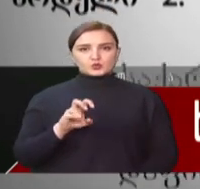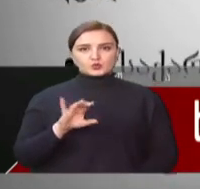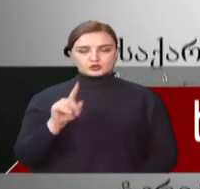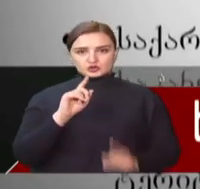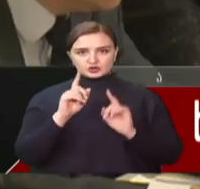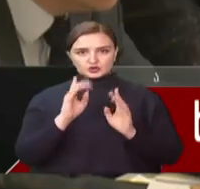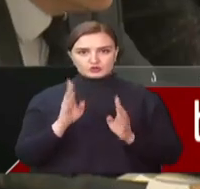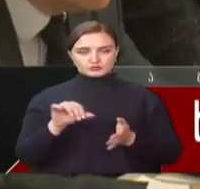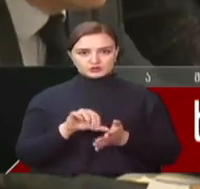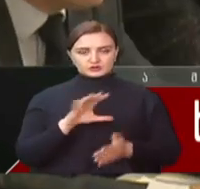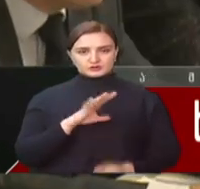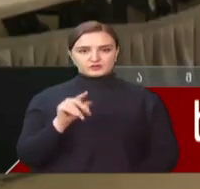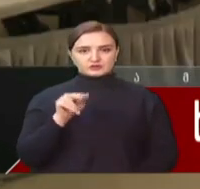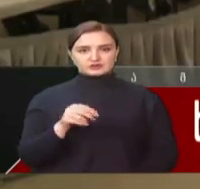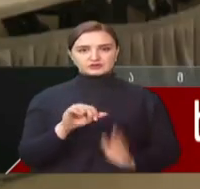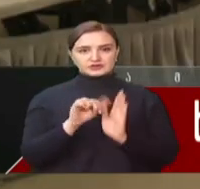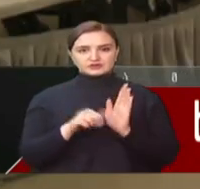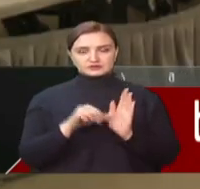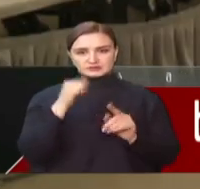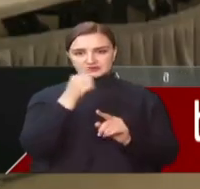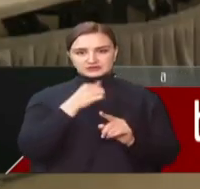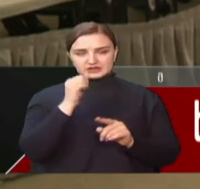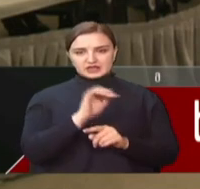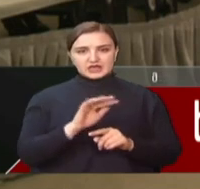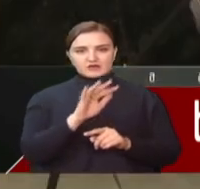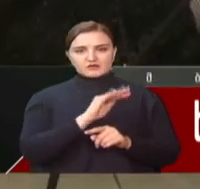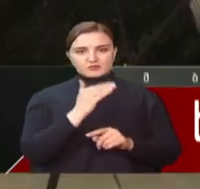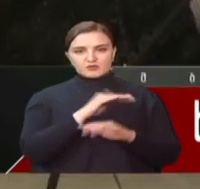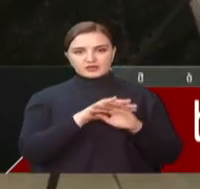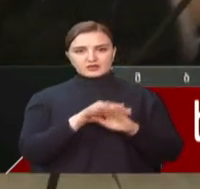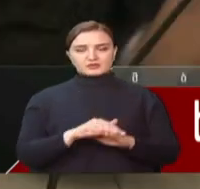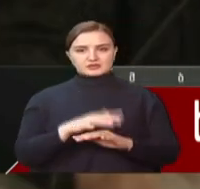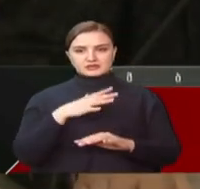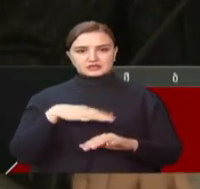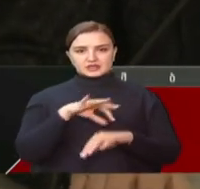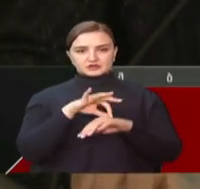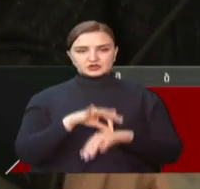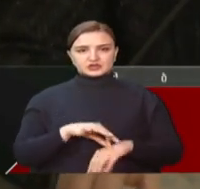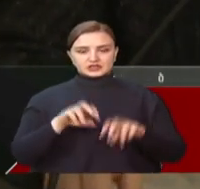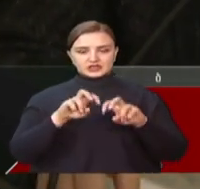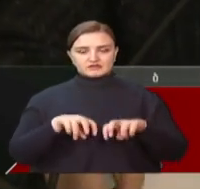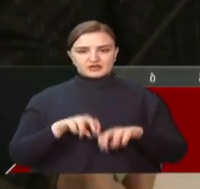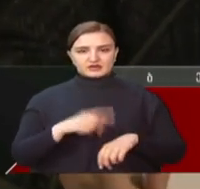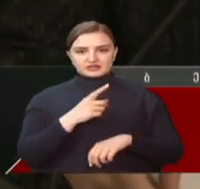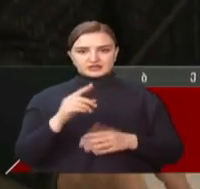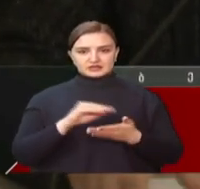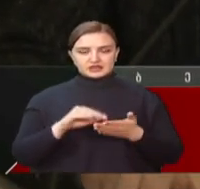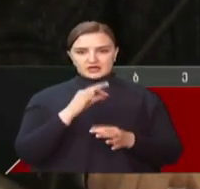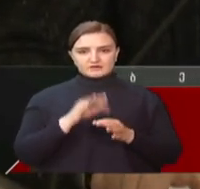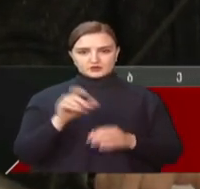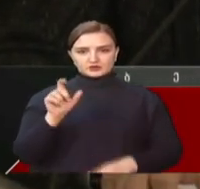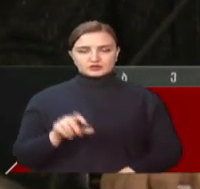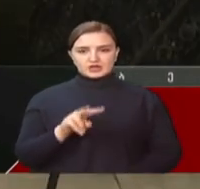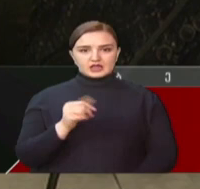hlomases treboda. Oriatas textul celos, eurocaușiris da finanțebit, sakartoloși chatarda kleva, romenii sertertertii autorii batonii la șatul